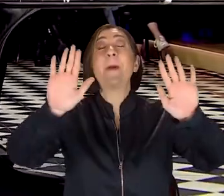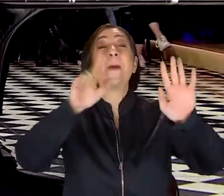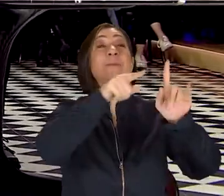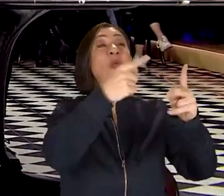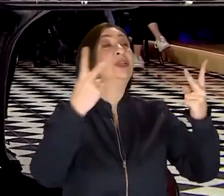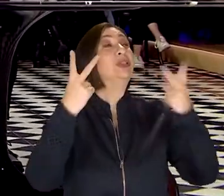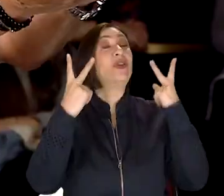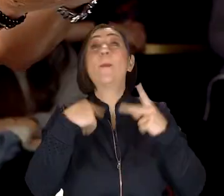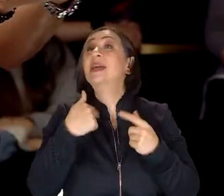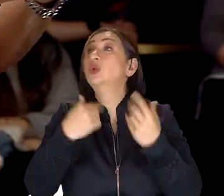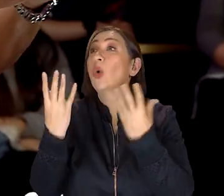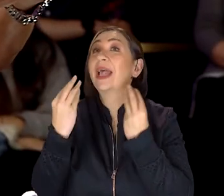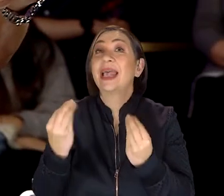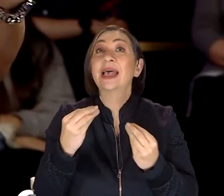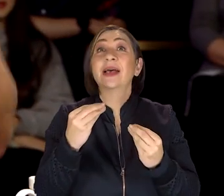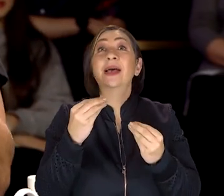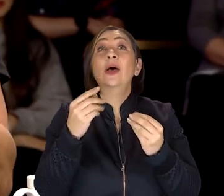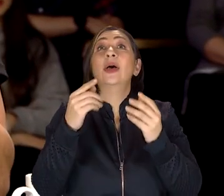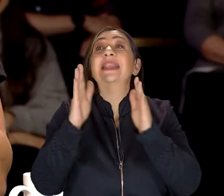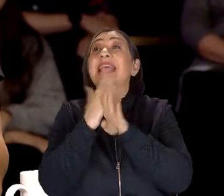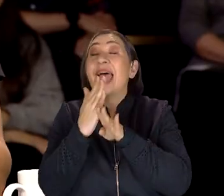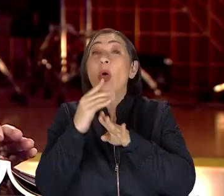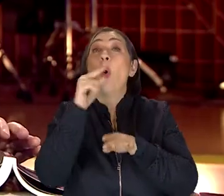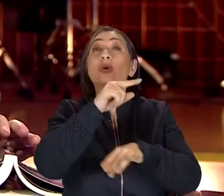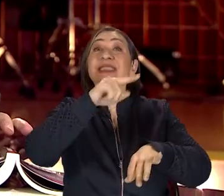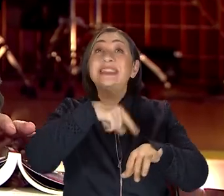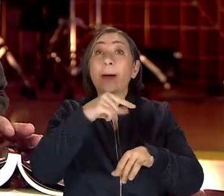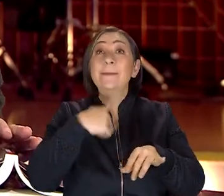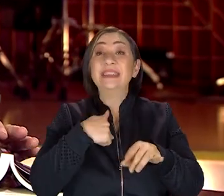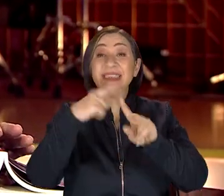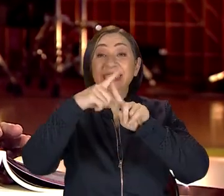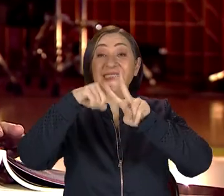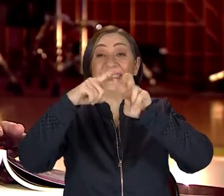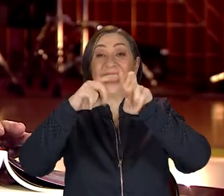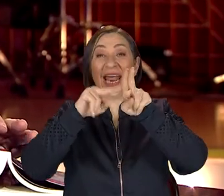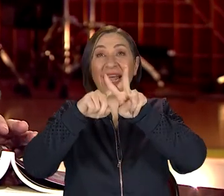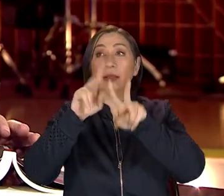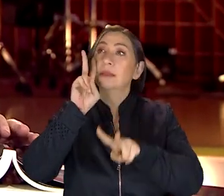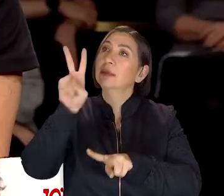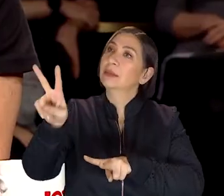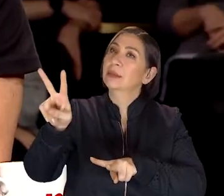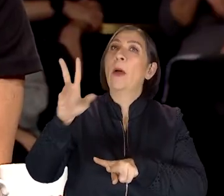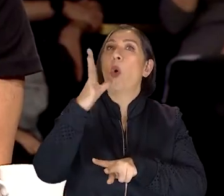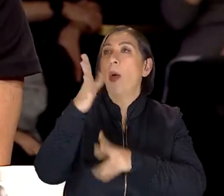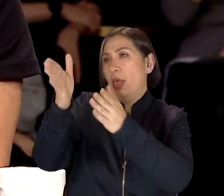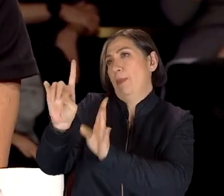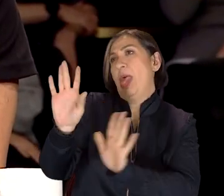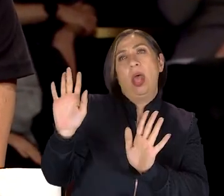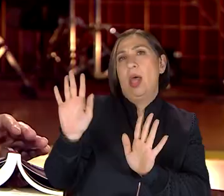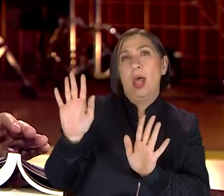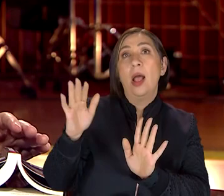bunu şov olarak. Bence çok iyi. Konserde niye yapıyorum. Niye çok iyi? Çünkü o sırada biz Tarkan'ı görüyorduk. Tarkan'ı biliyorduk